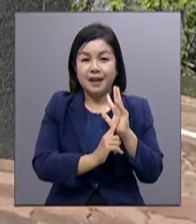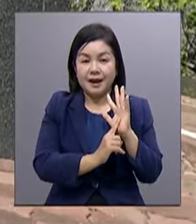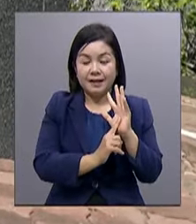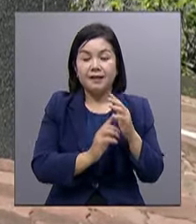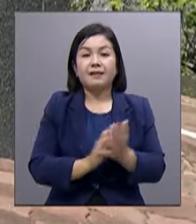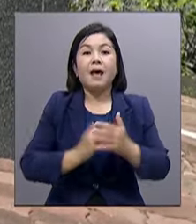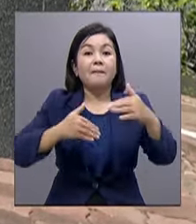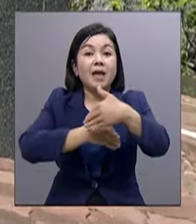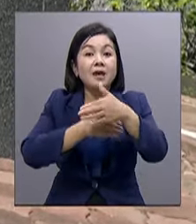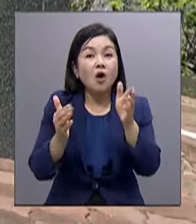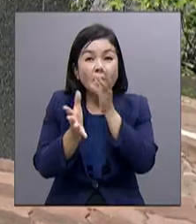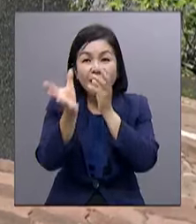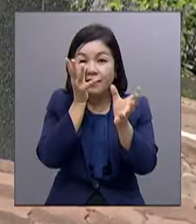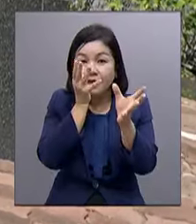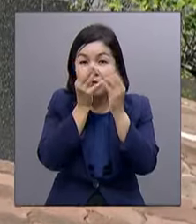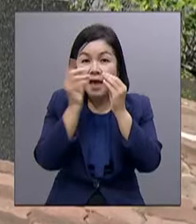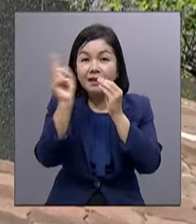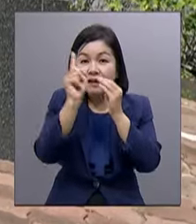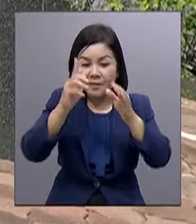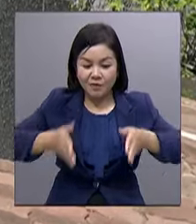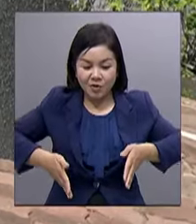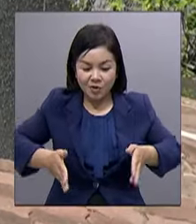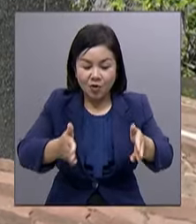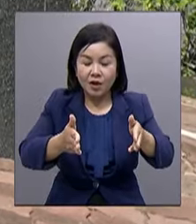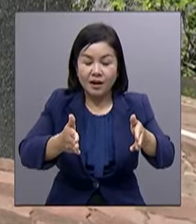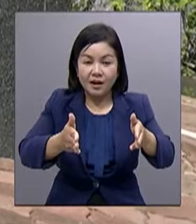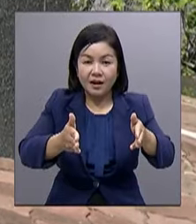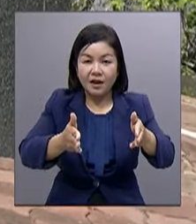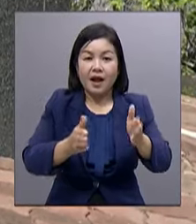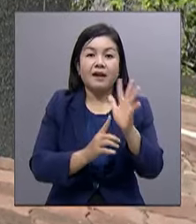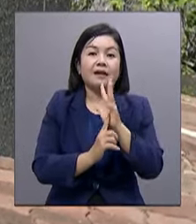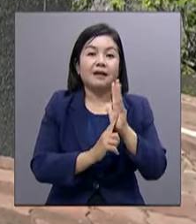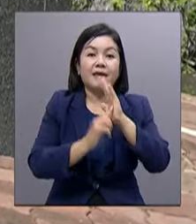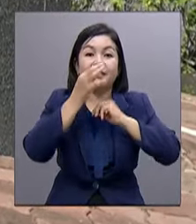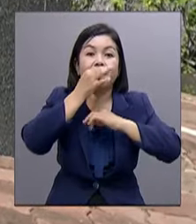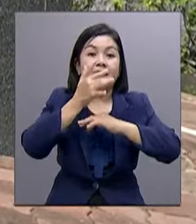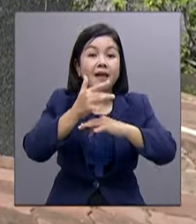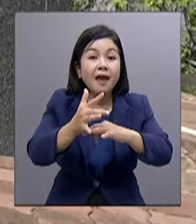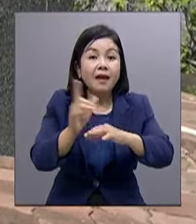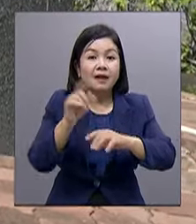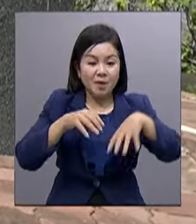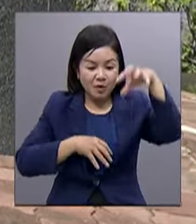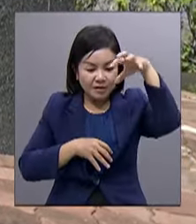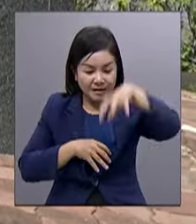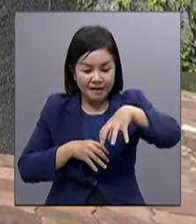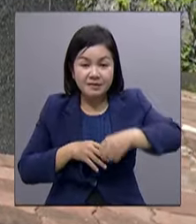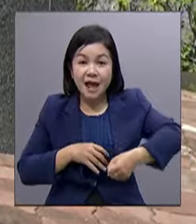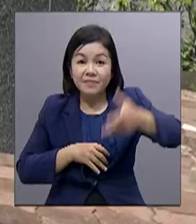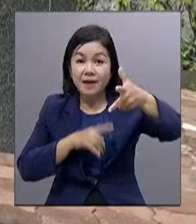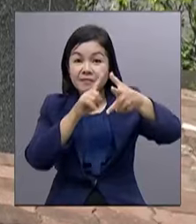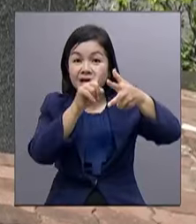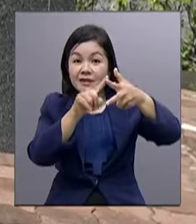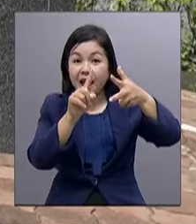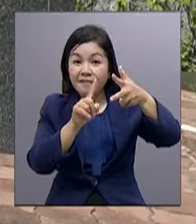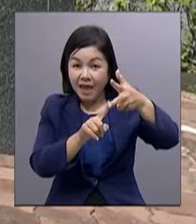ห้องสมุดเพื่อการเรียนรู้บางขุนเทียนอาคาร3ชั้นนะคะตั้งโดดเด่นอยู่บริเวณสวนสมเด็จย่าถน